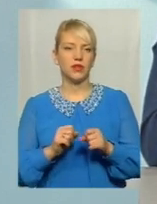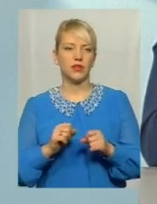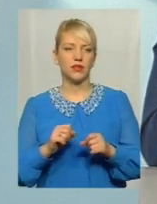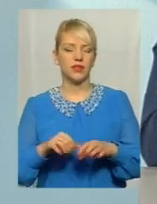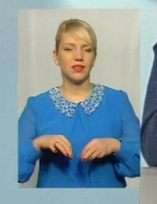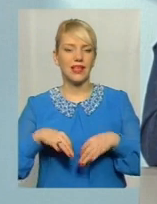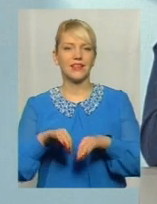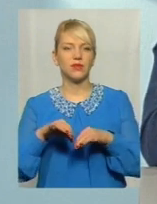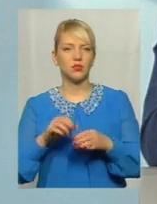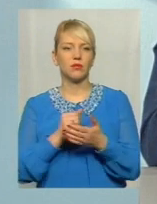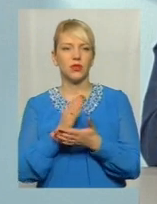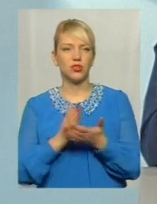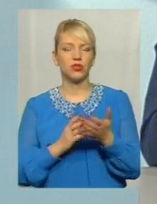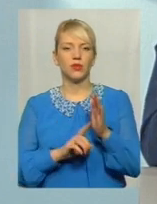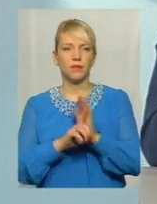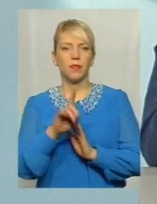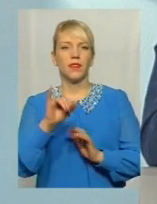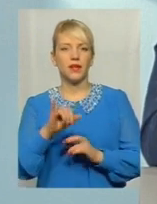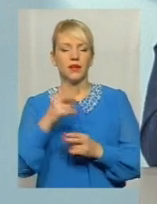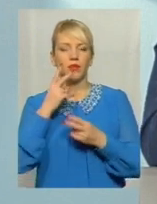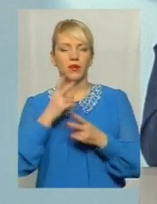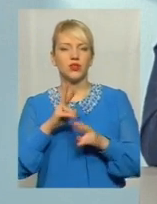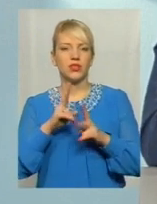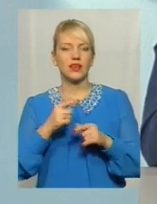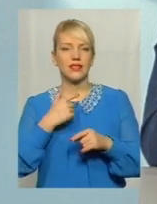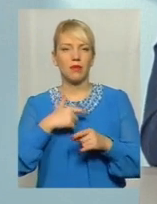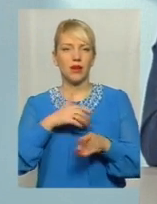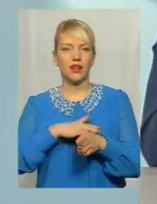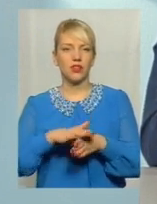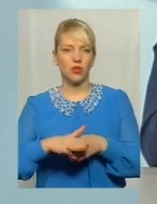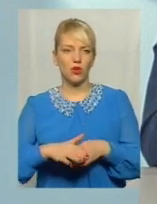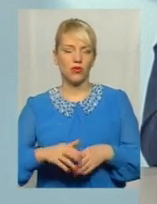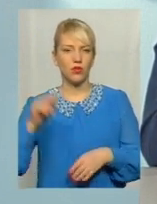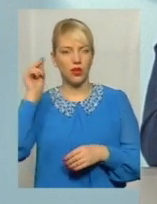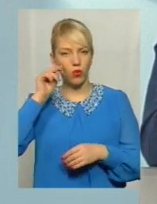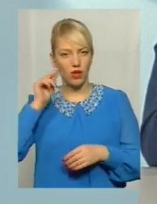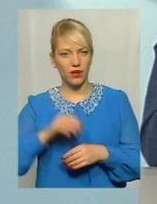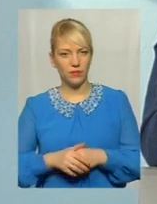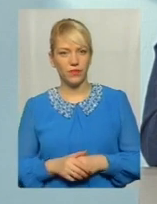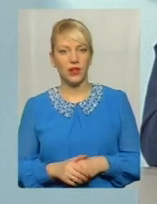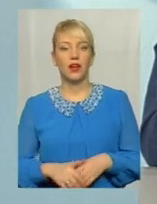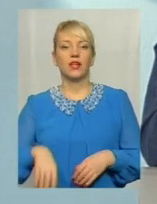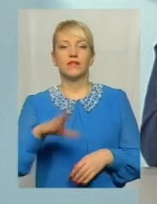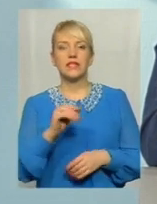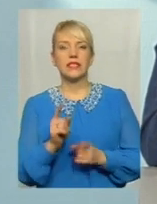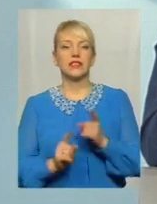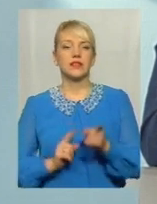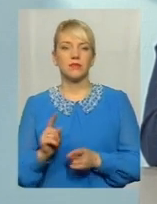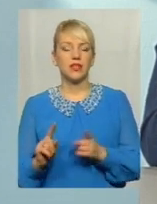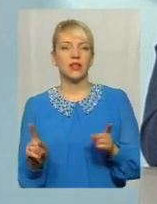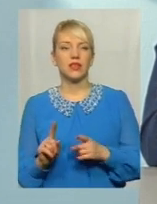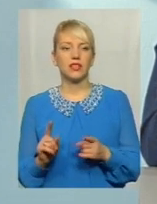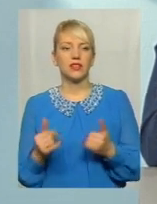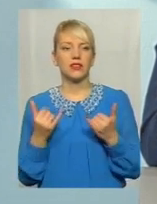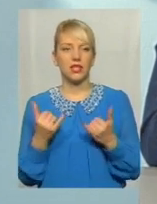і почали бачити, вже як себе реалізовує безпосередньо теорія. Всі зміни, які ми от зараз